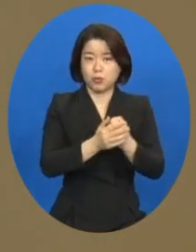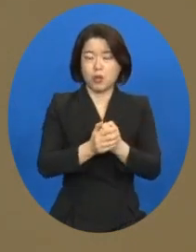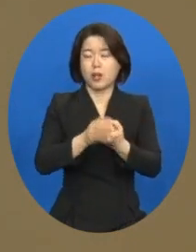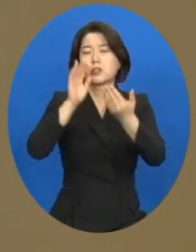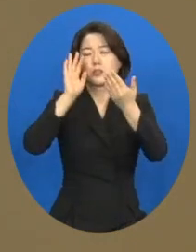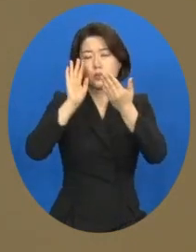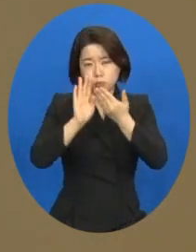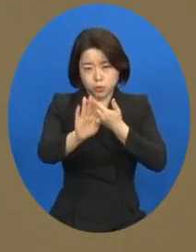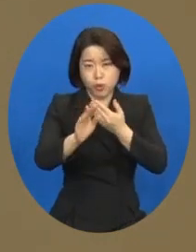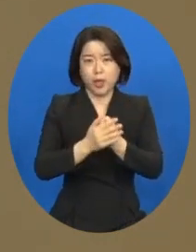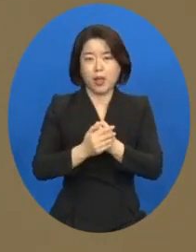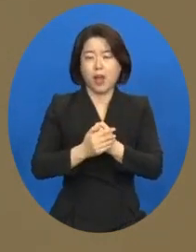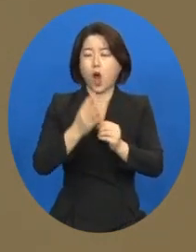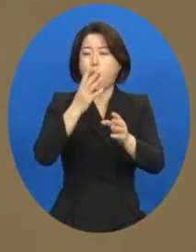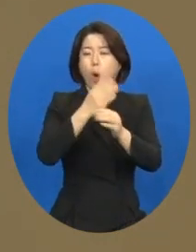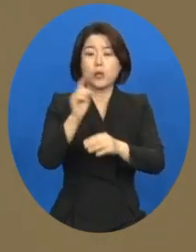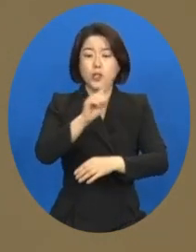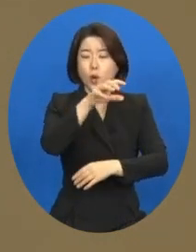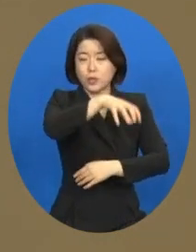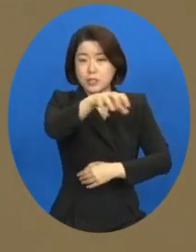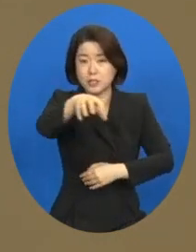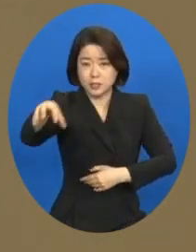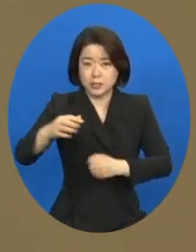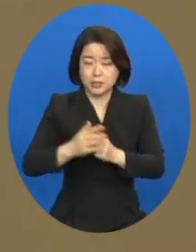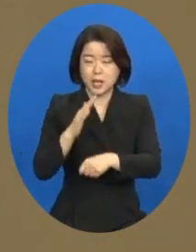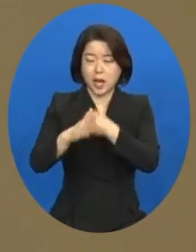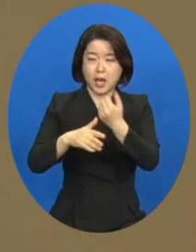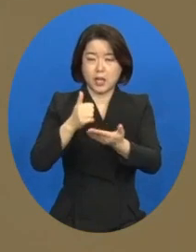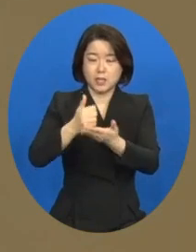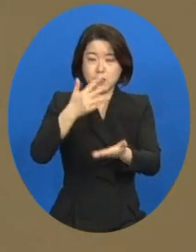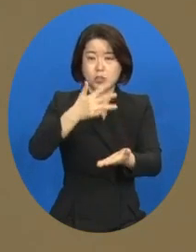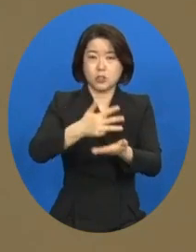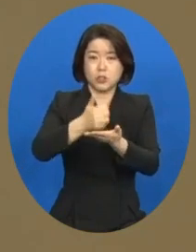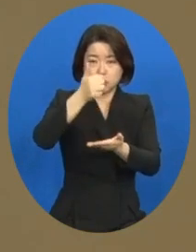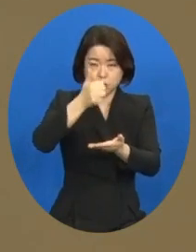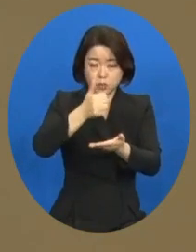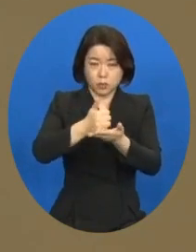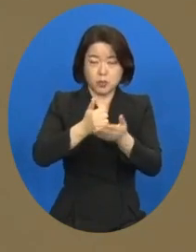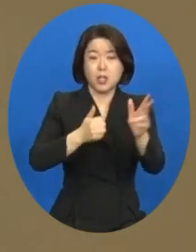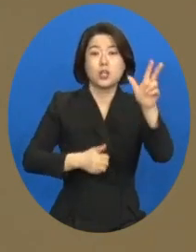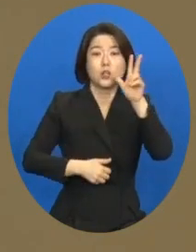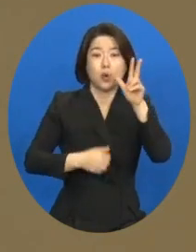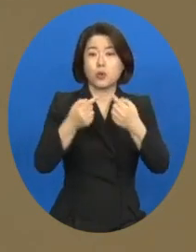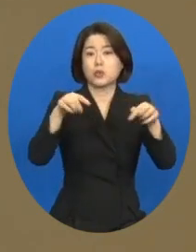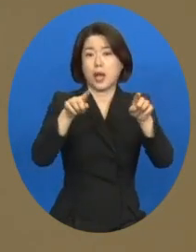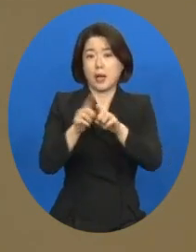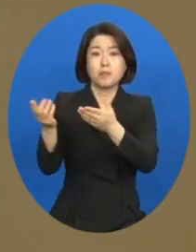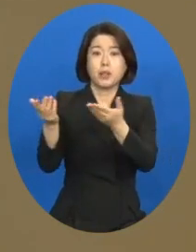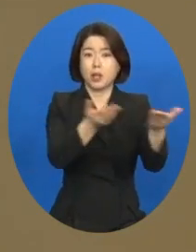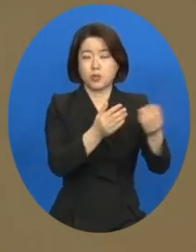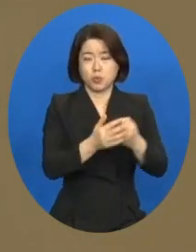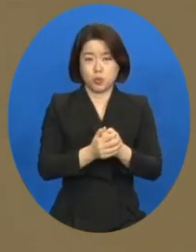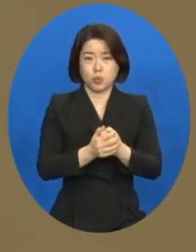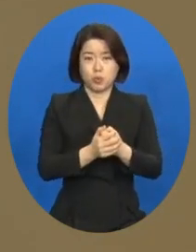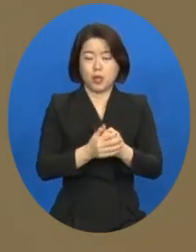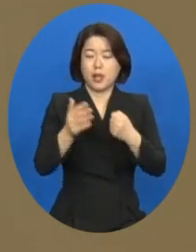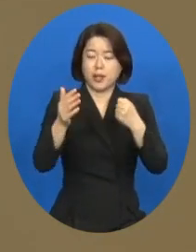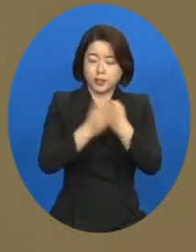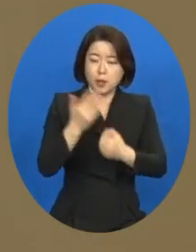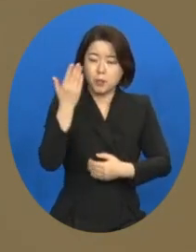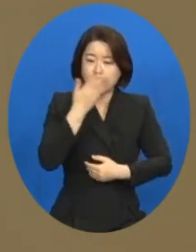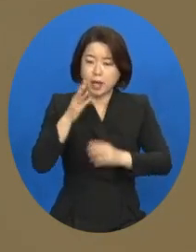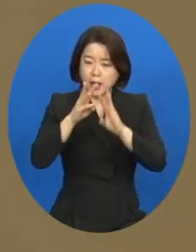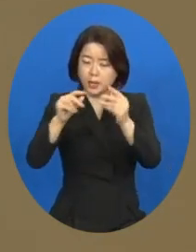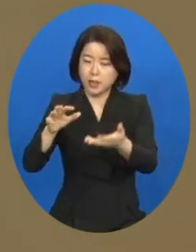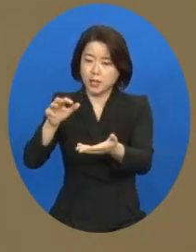이후에 언제 어디서든지 하나님은 여호수아와 함께 하셨어요. 그래서 가나안 정복이 된